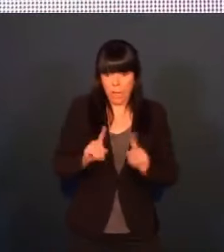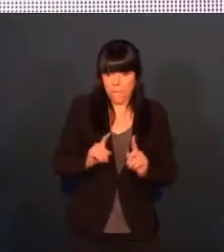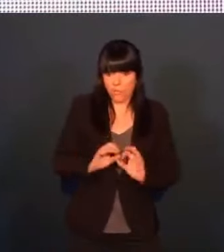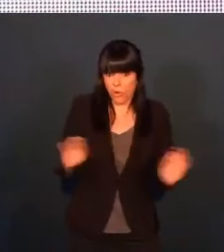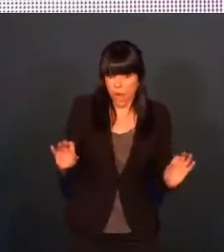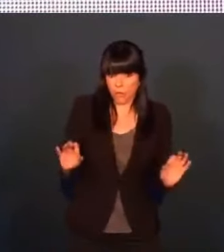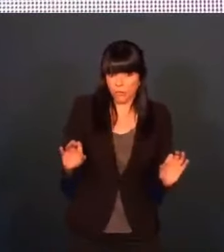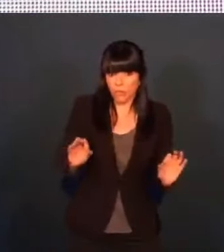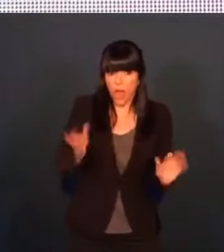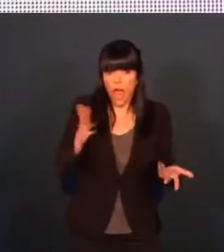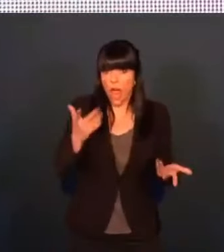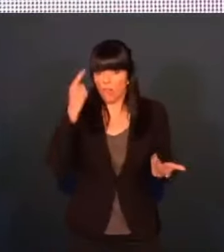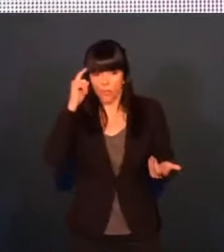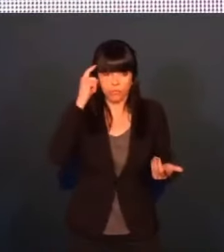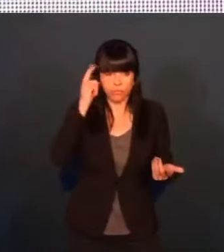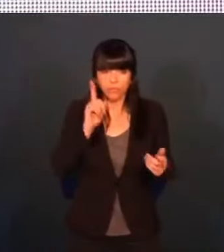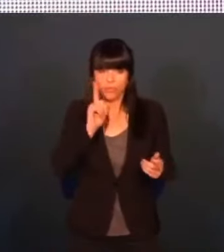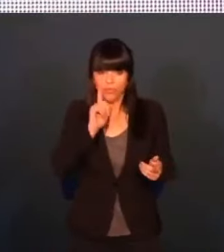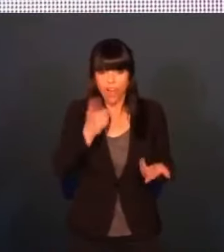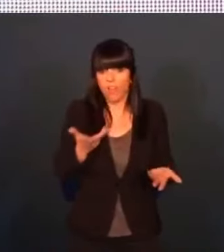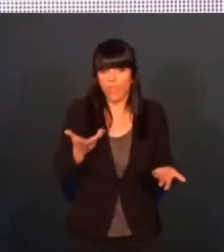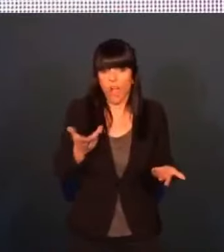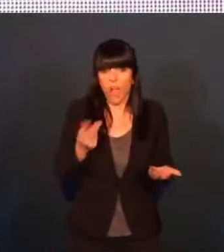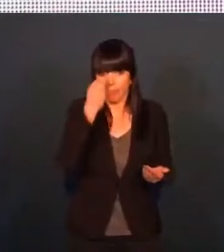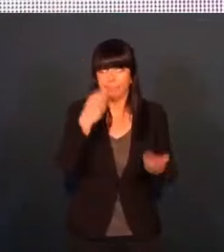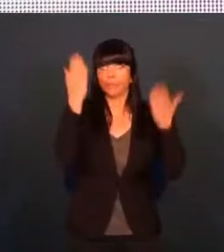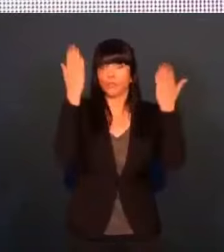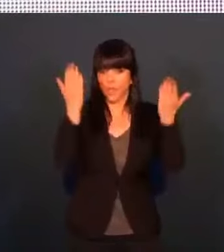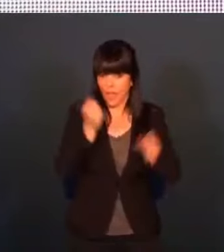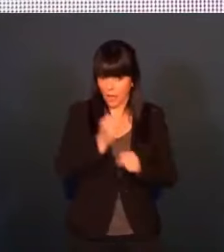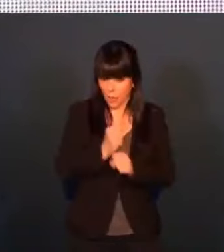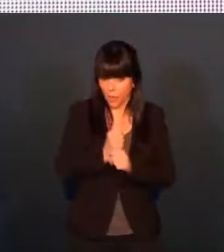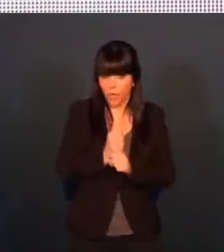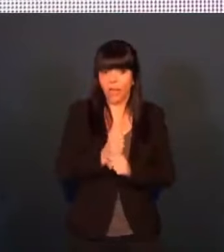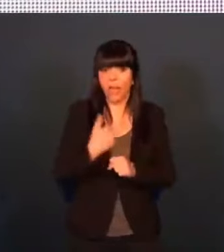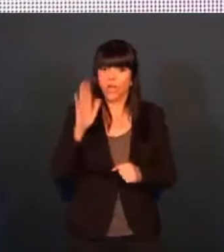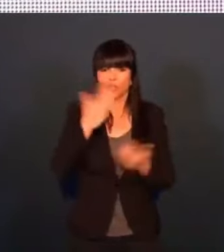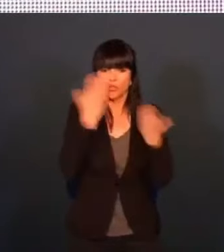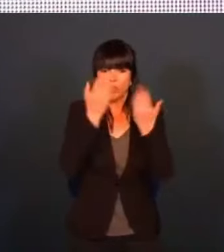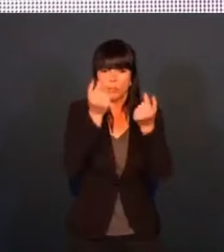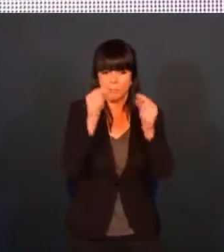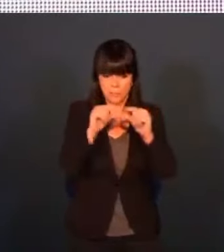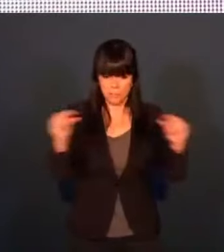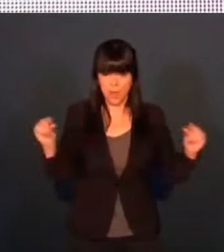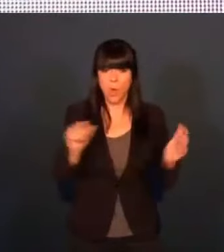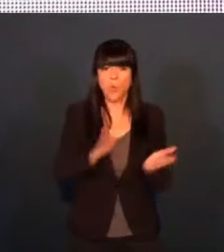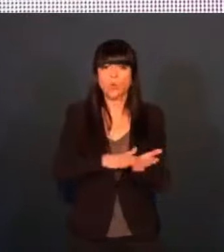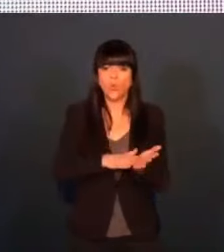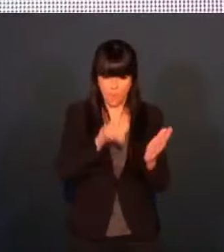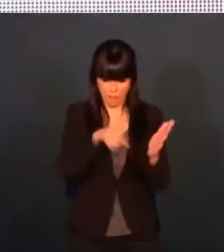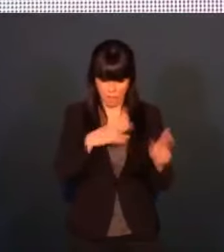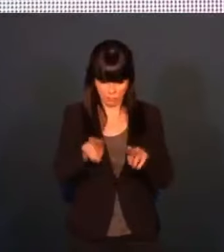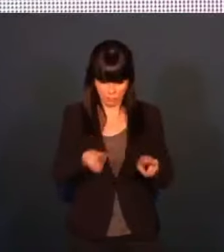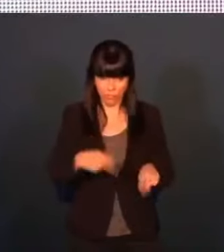като човек на точните науки, аз уважавам законите. Ще ви прочета няколко изречения от документ, след което